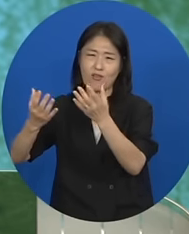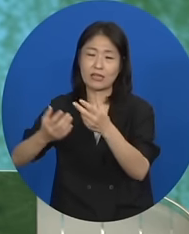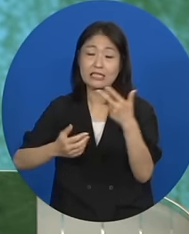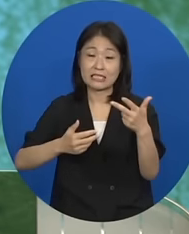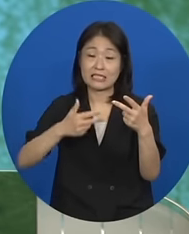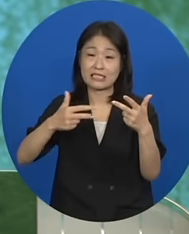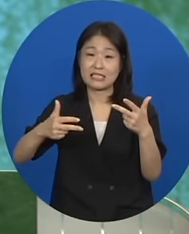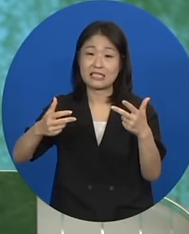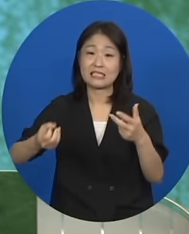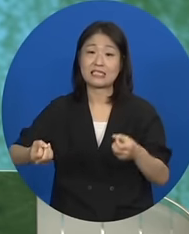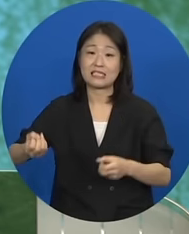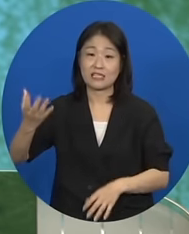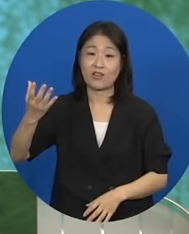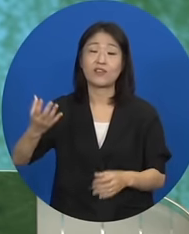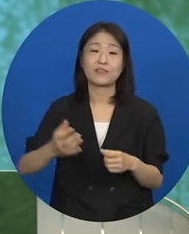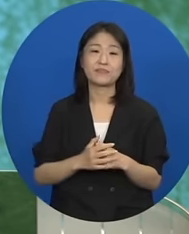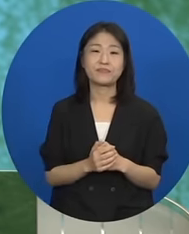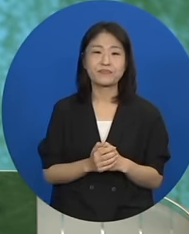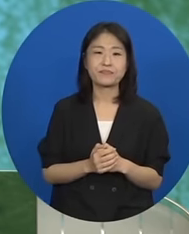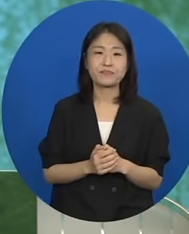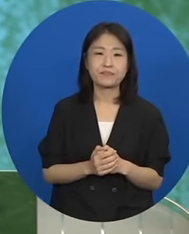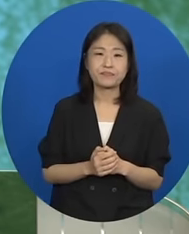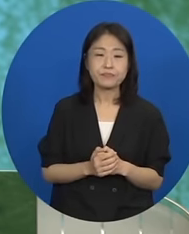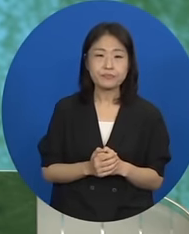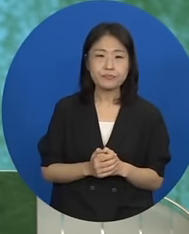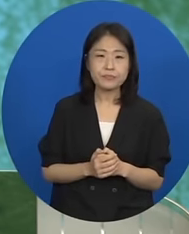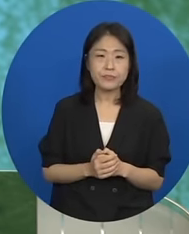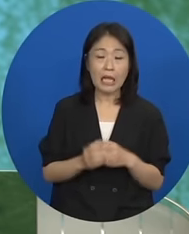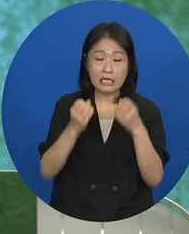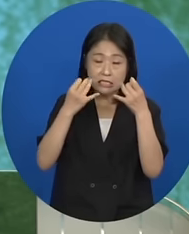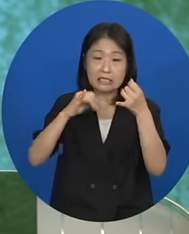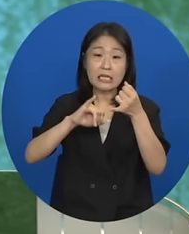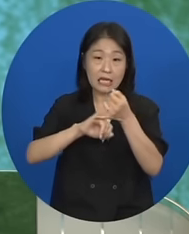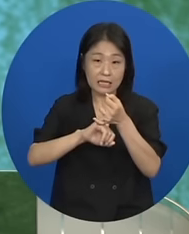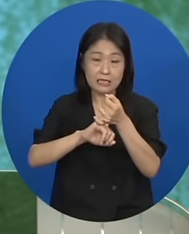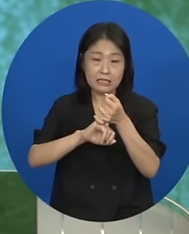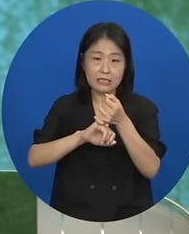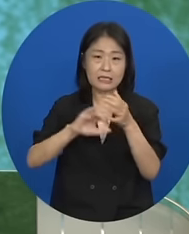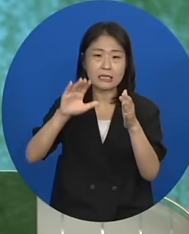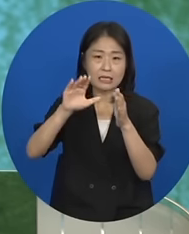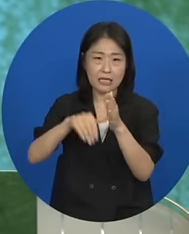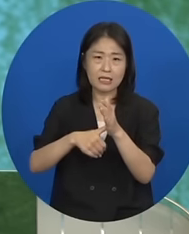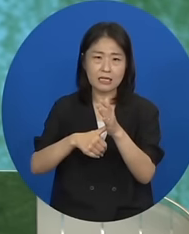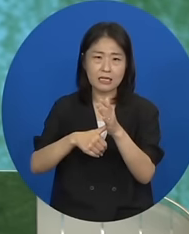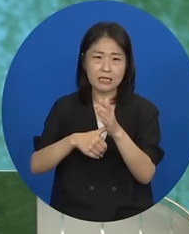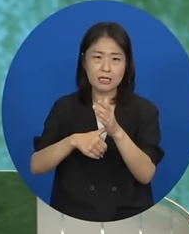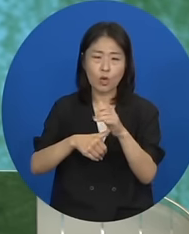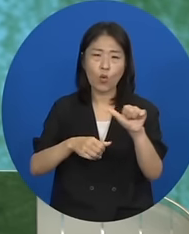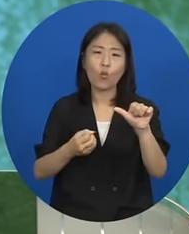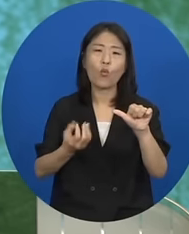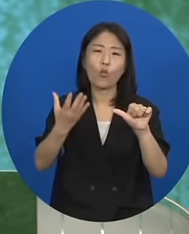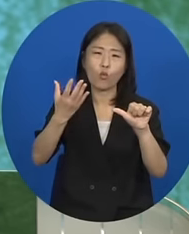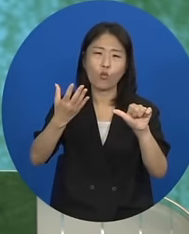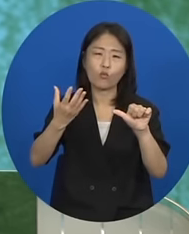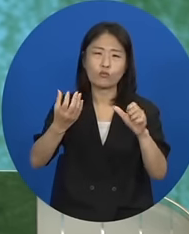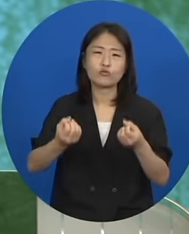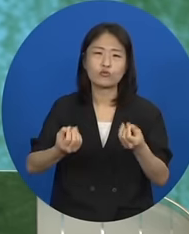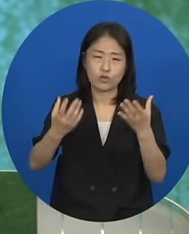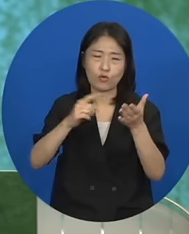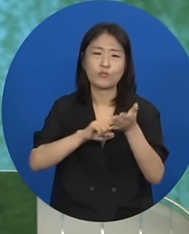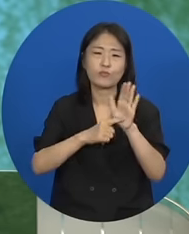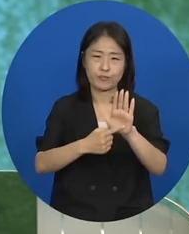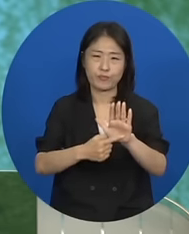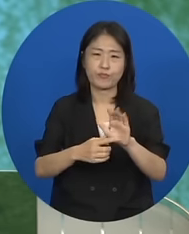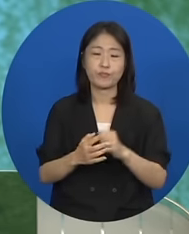오순절에 어서는 아 신약에 어서는 오순절 일제다 아 이렇게 표현을 해서 오순 절이라고 표현했습니다 이때 성령